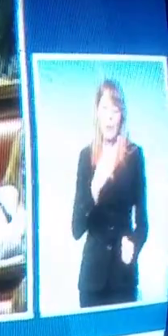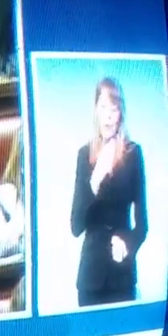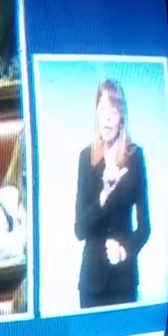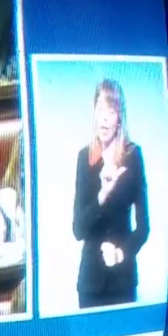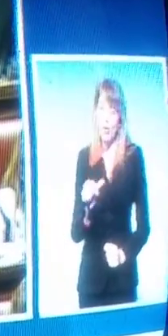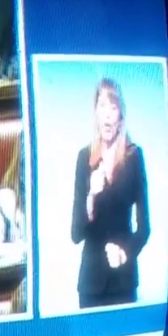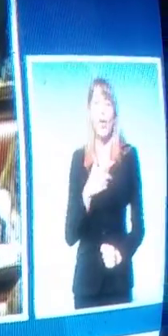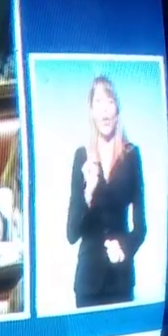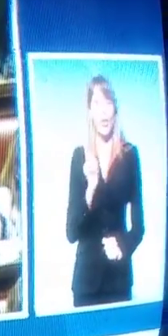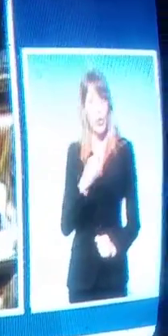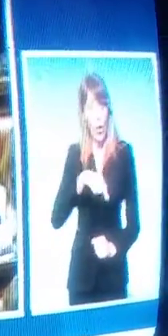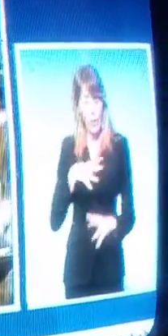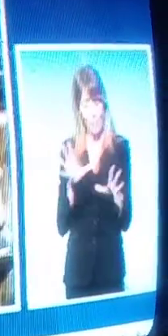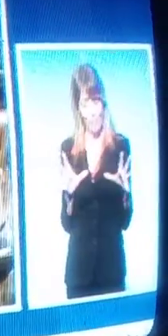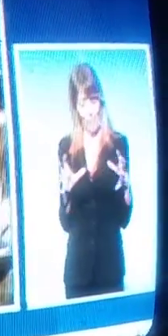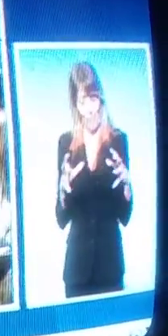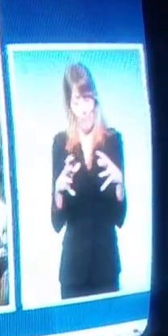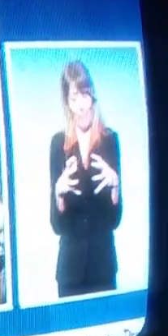depopperanno,